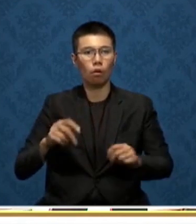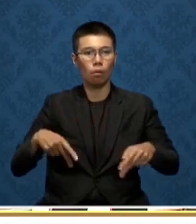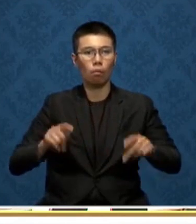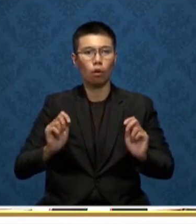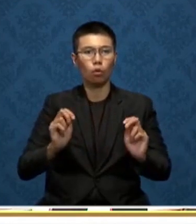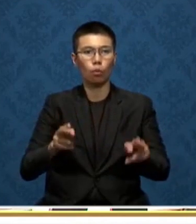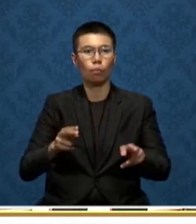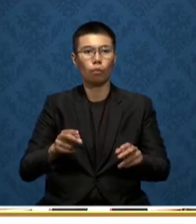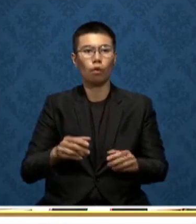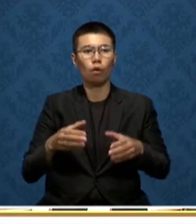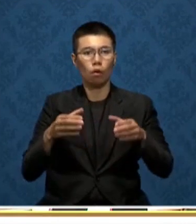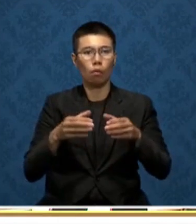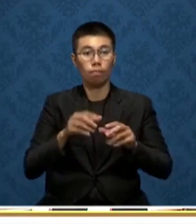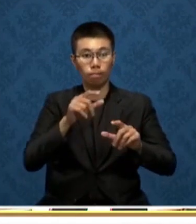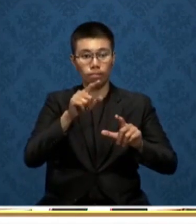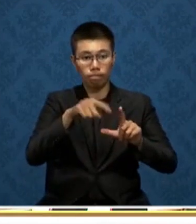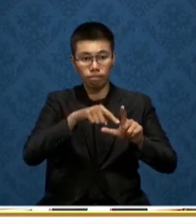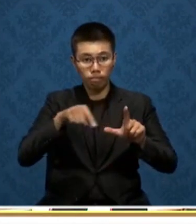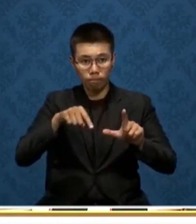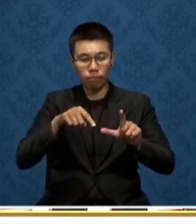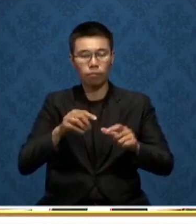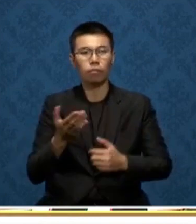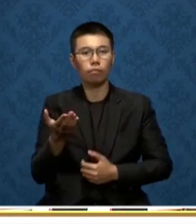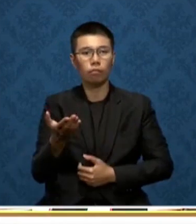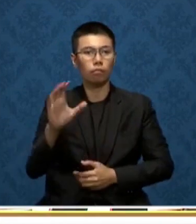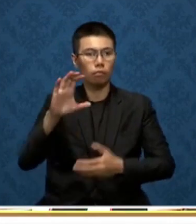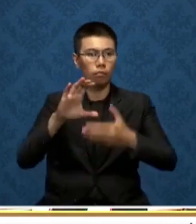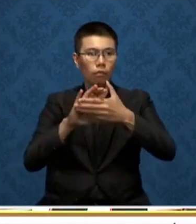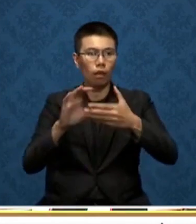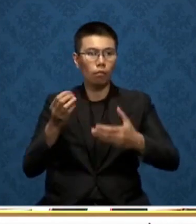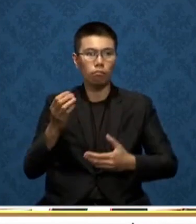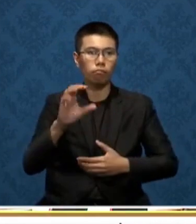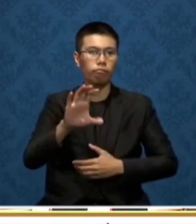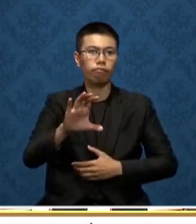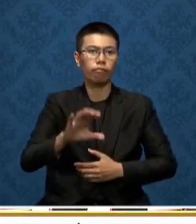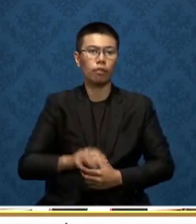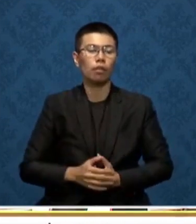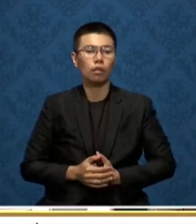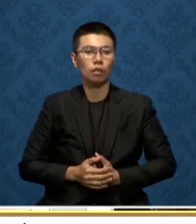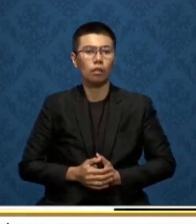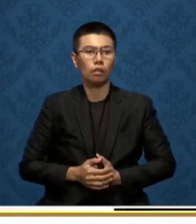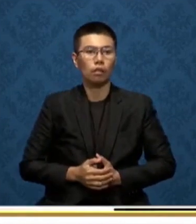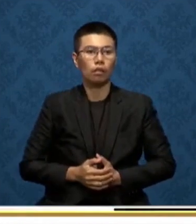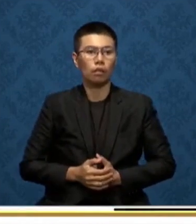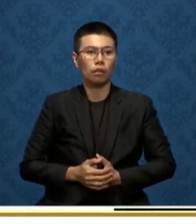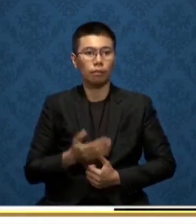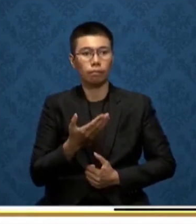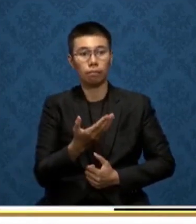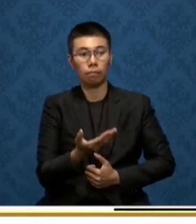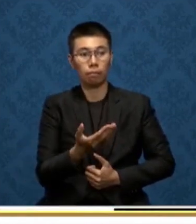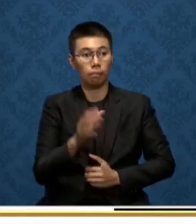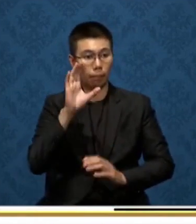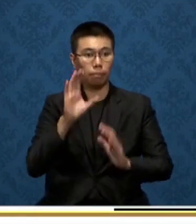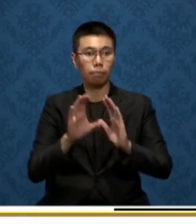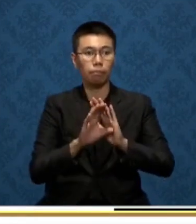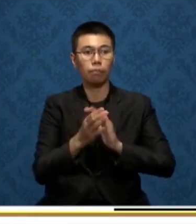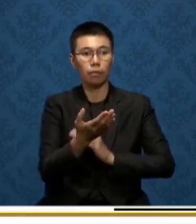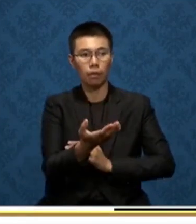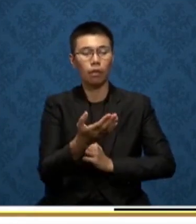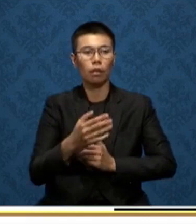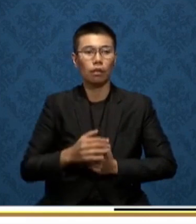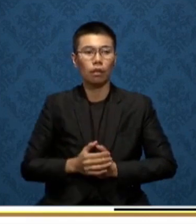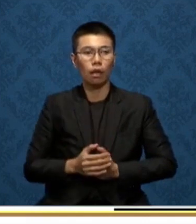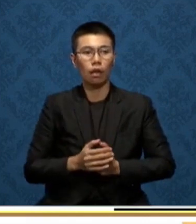7พรรคก้าวไกลนะครับขอสไลด์ด้วยครับวันนี้ผมจะมาอภิปรายเรื่องของรายงานข้อมูลสถานการณ์